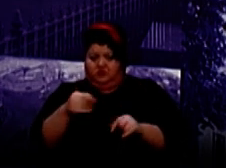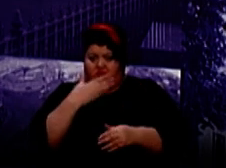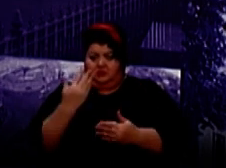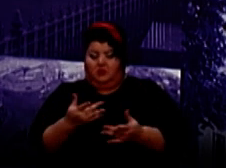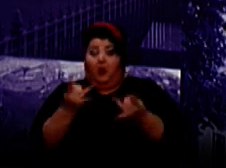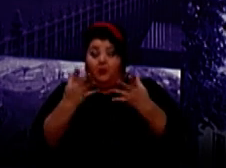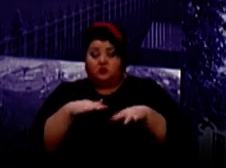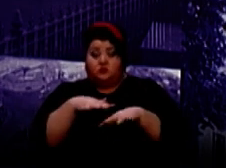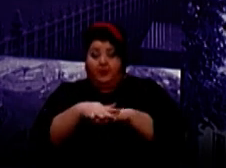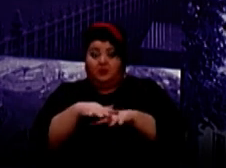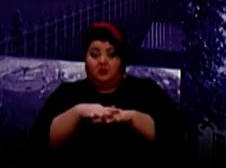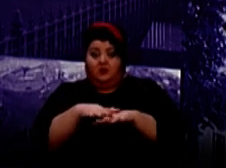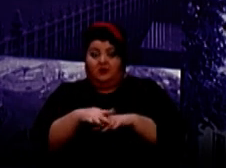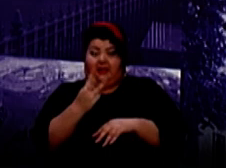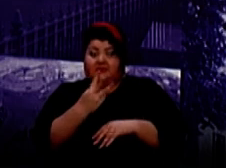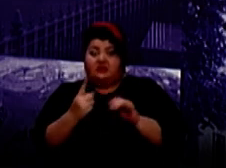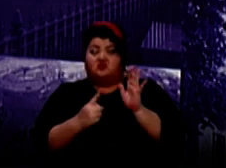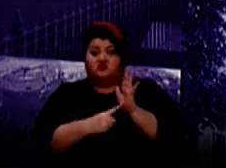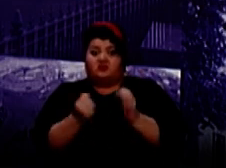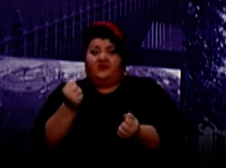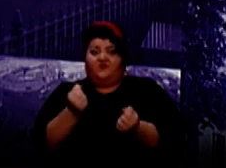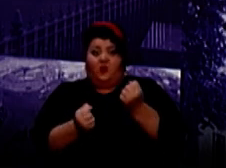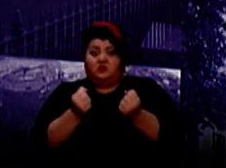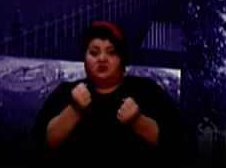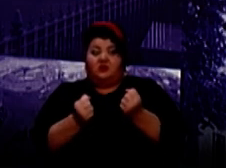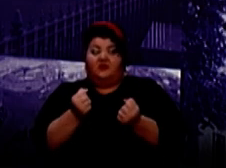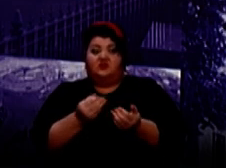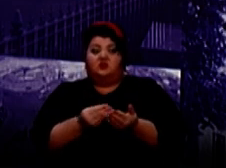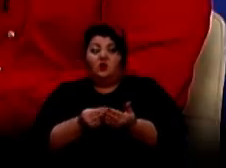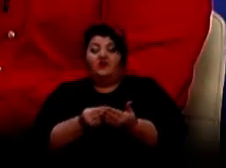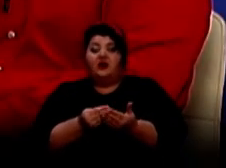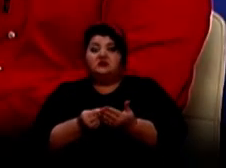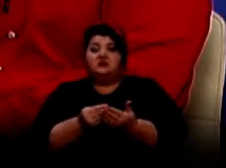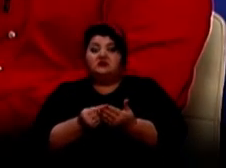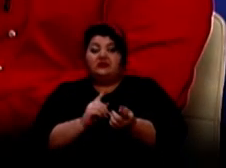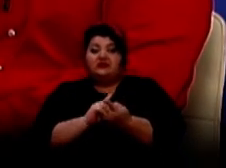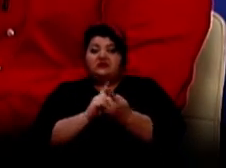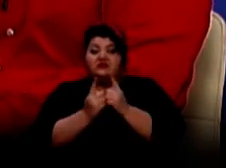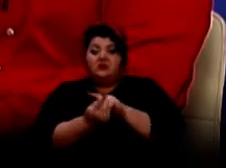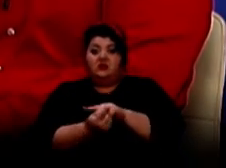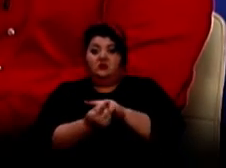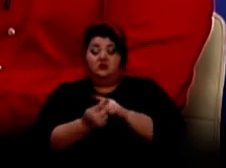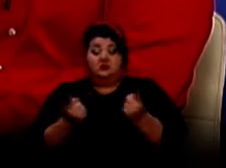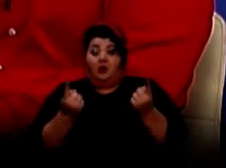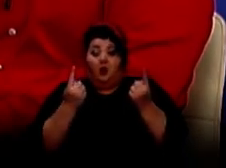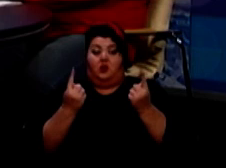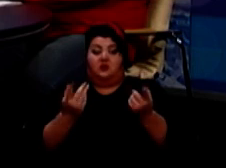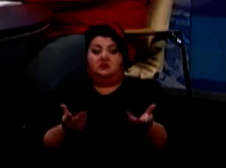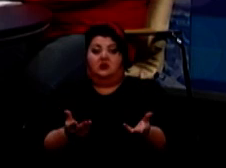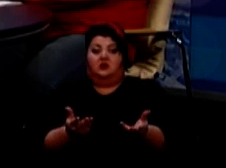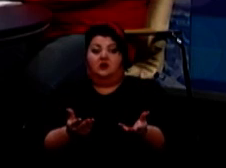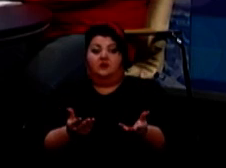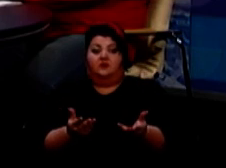просто перерахувати на 36 водіїв, то вартість проїзду змінюється просто колосально. Там чітко